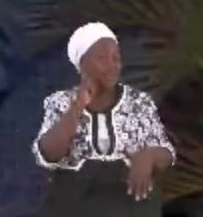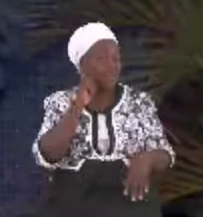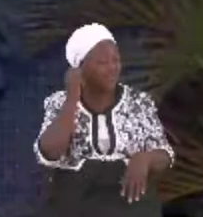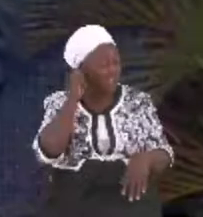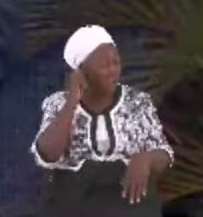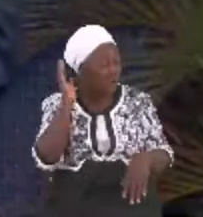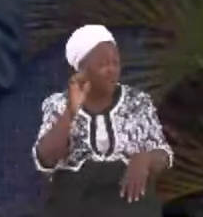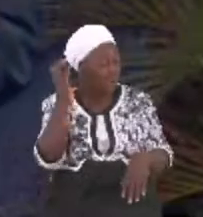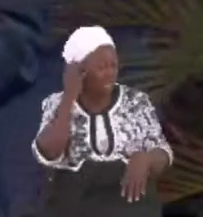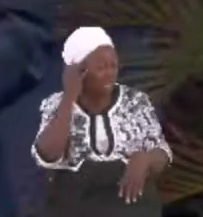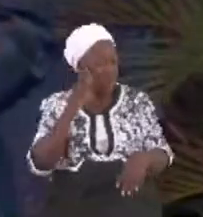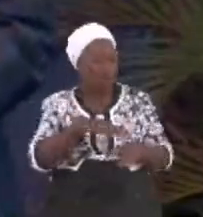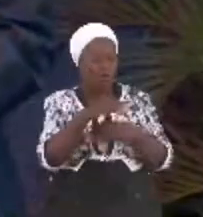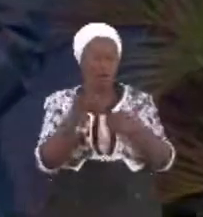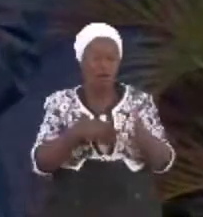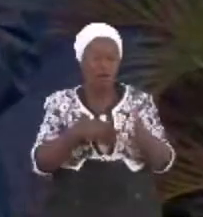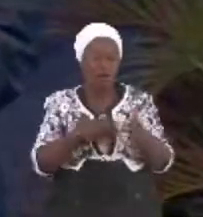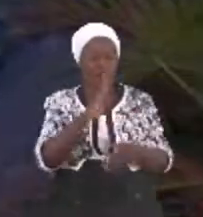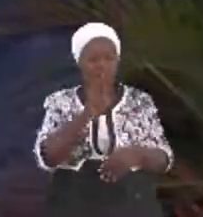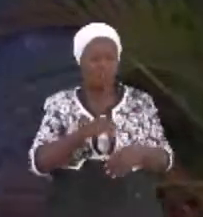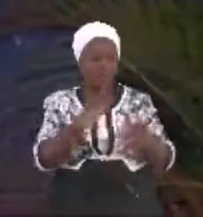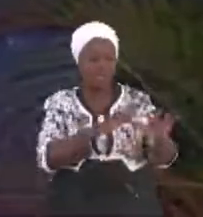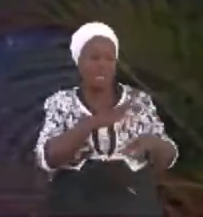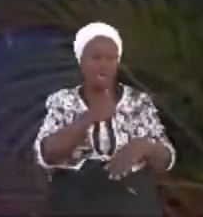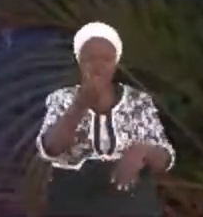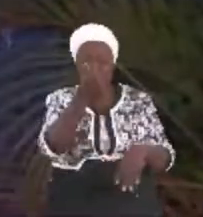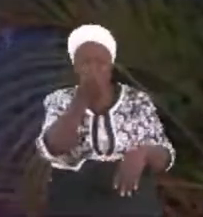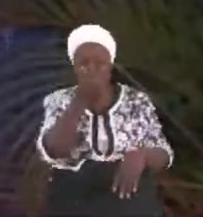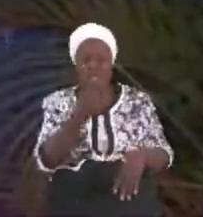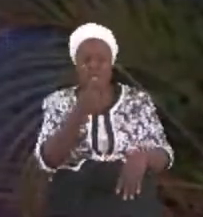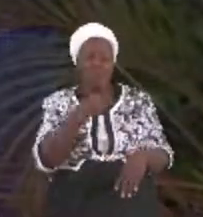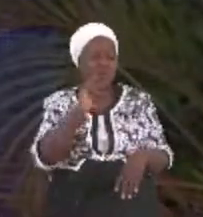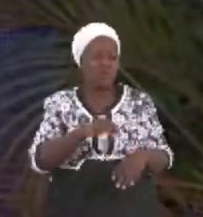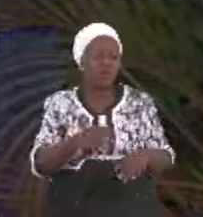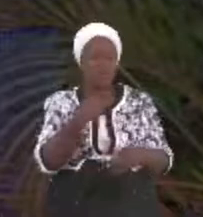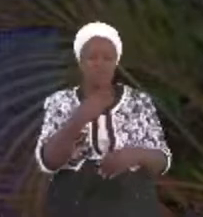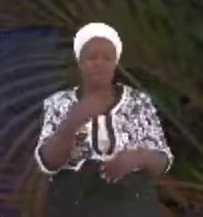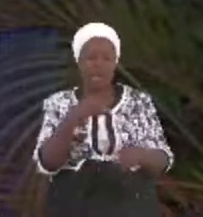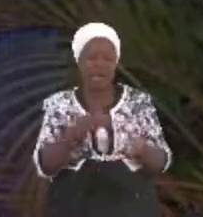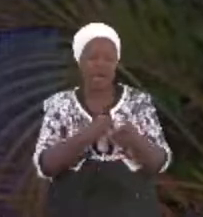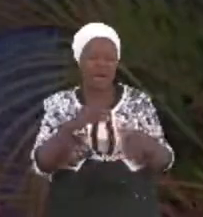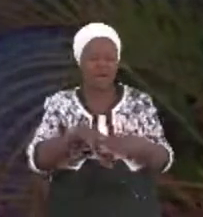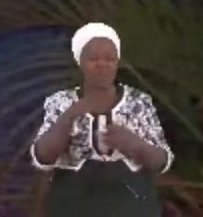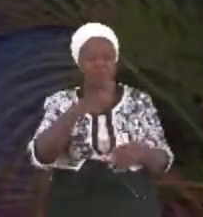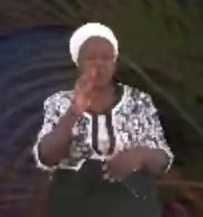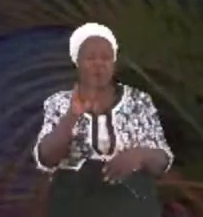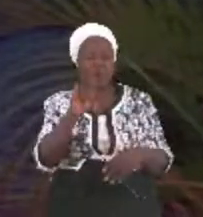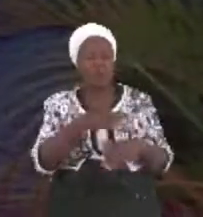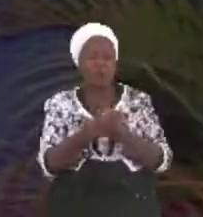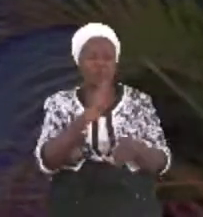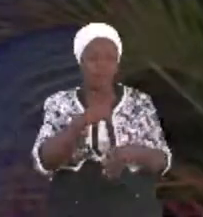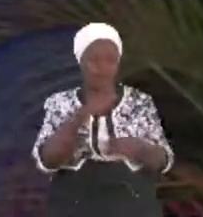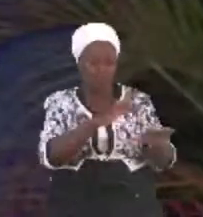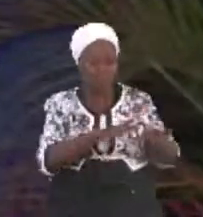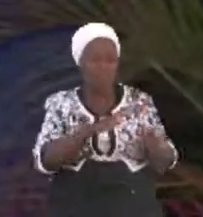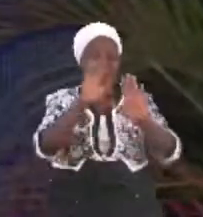entendre par ta miséricorde. Les langues muettes vont parler par ta miséricorde. Miséricorde,